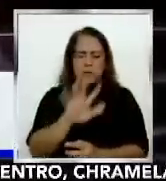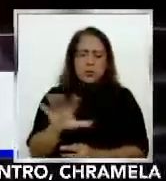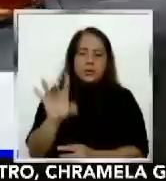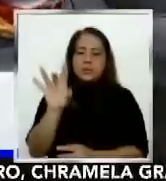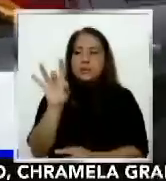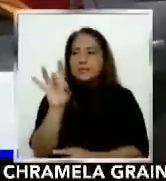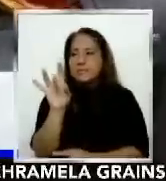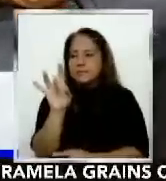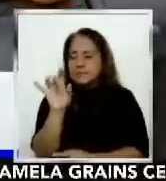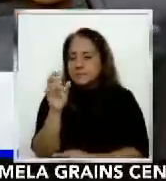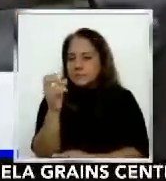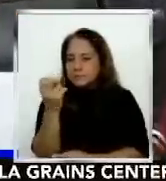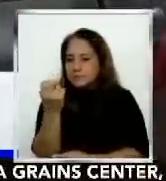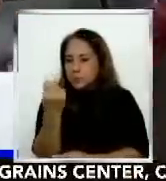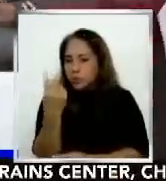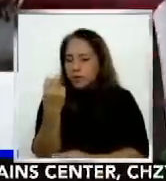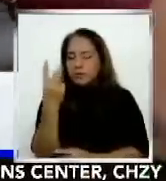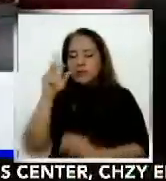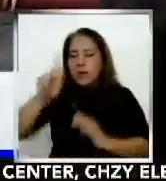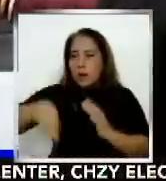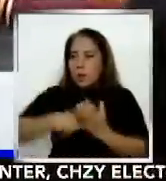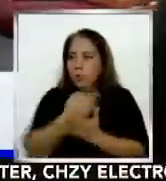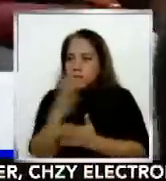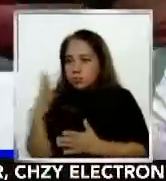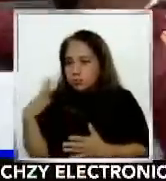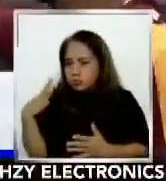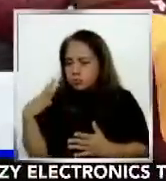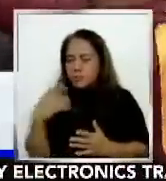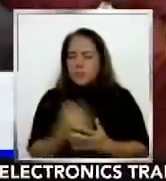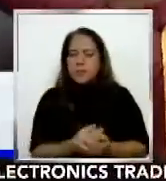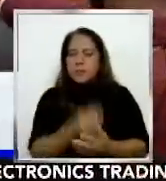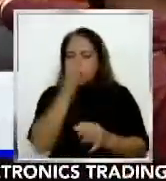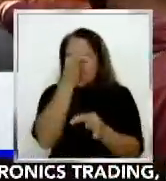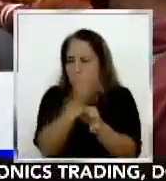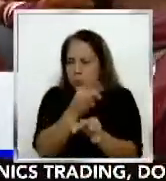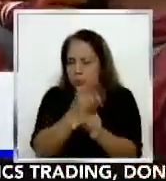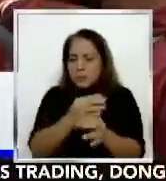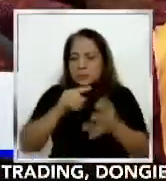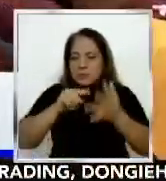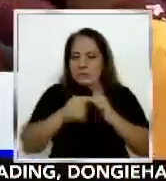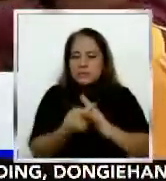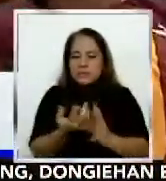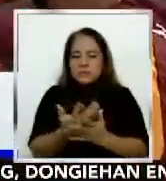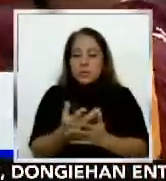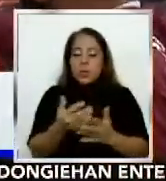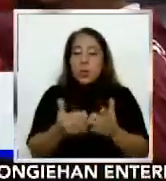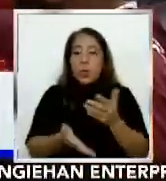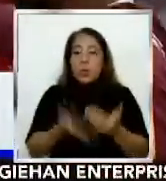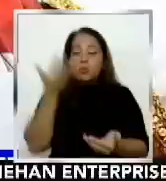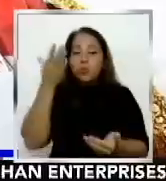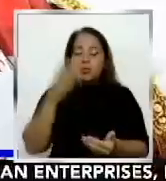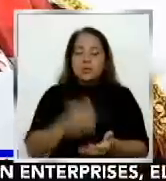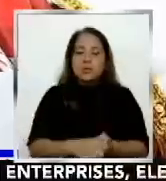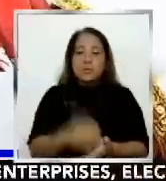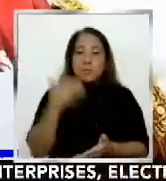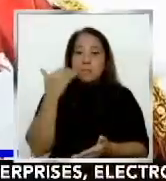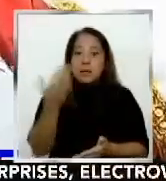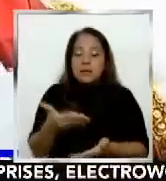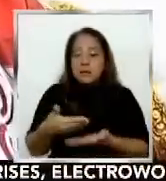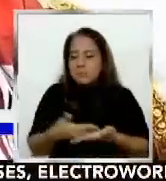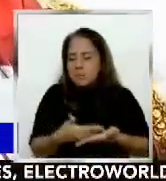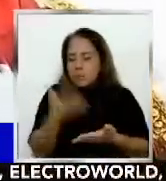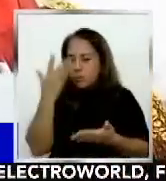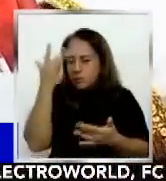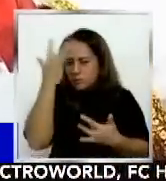para rito. Ang debosyong ito nag-umpisa raw ng halos bawian ng buhay ang anak dahil sa sakit. Umiiyak ako